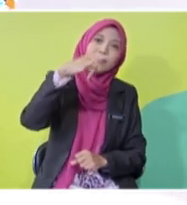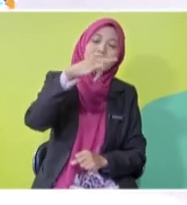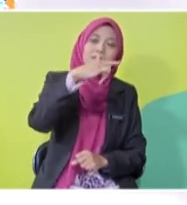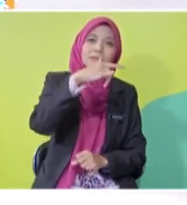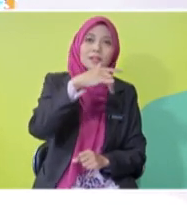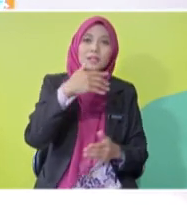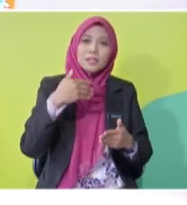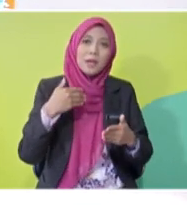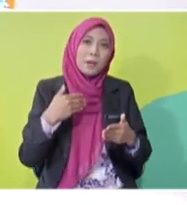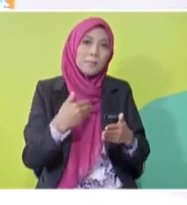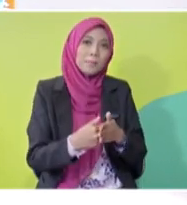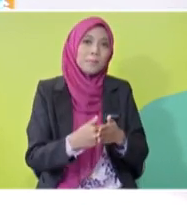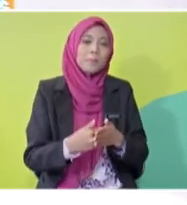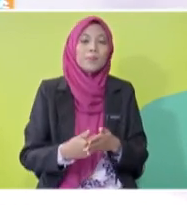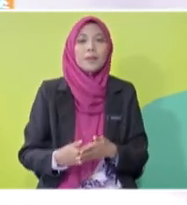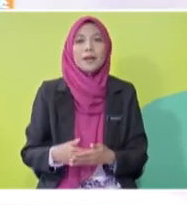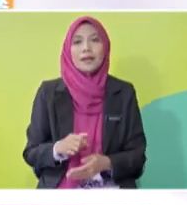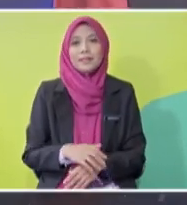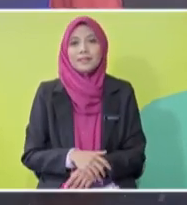dah sampai